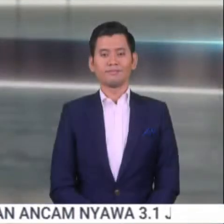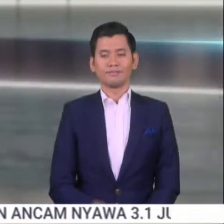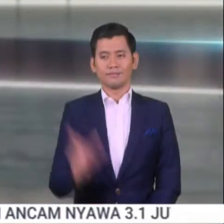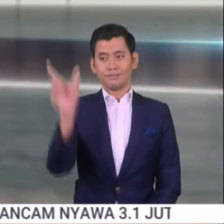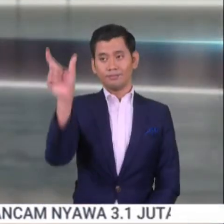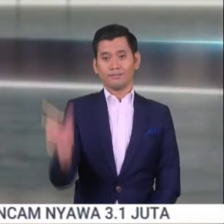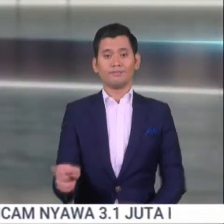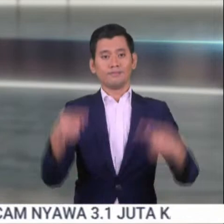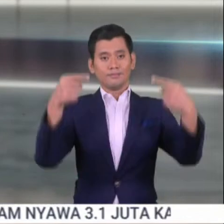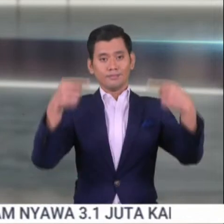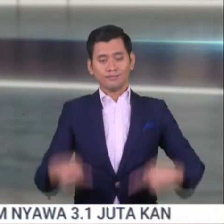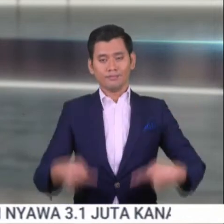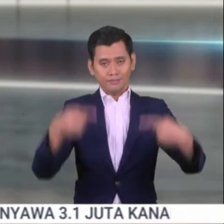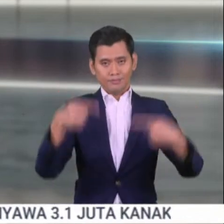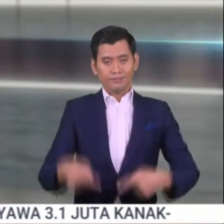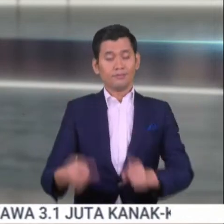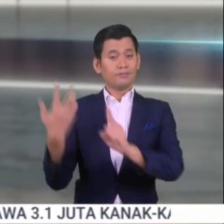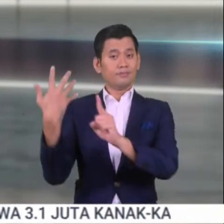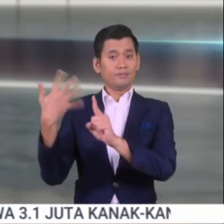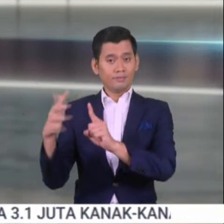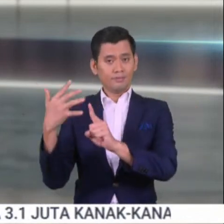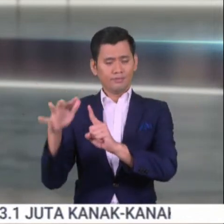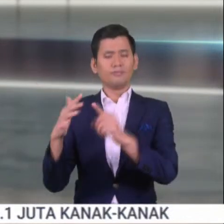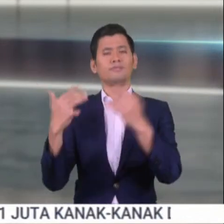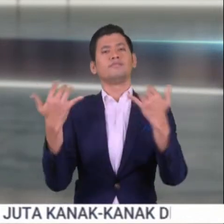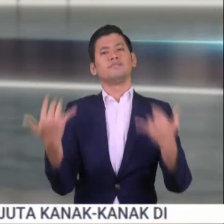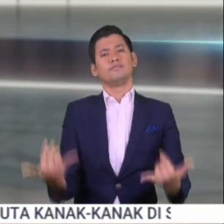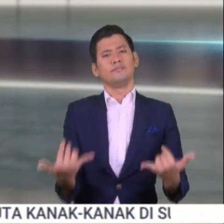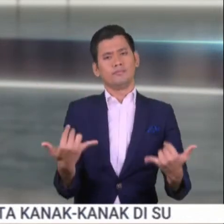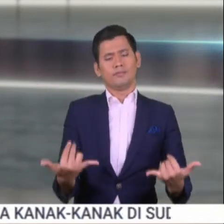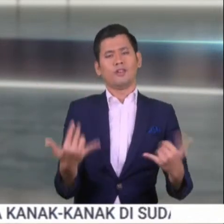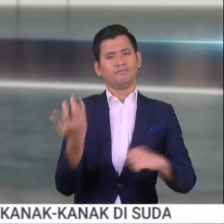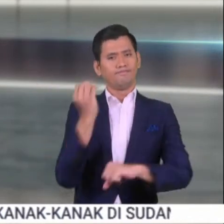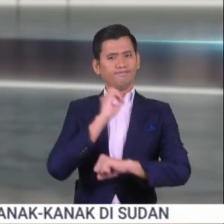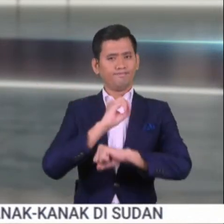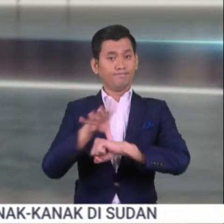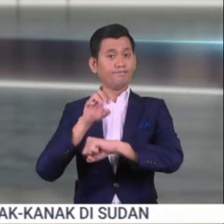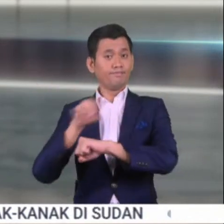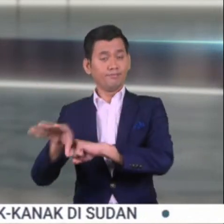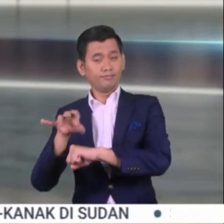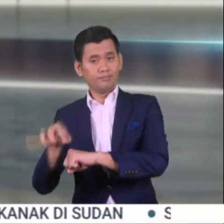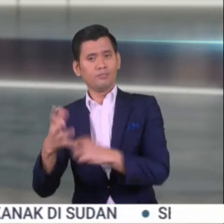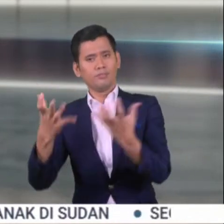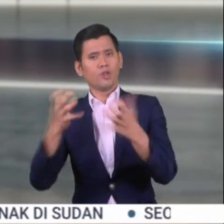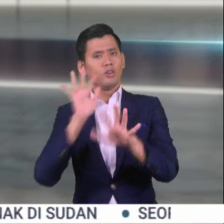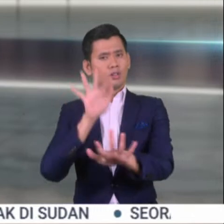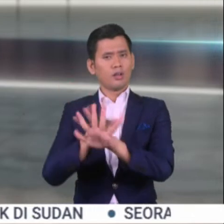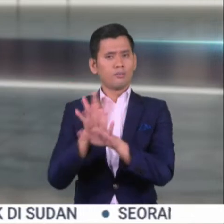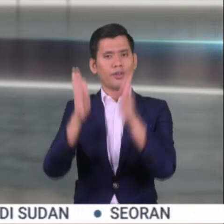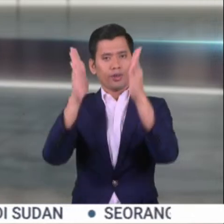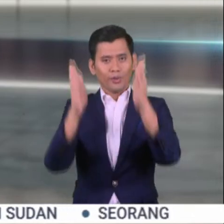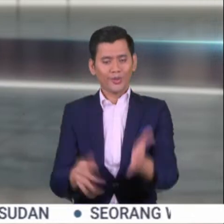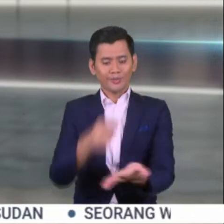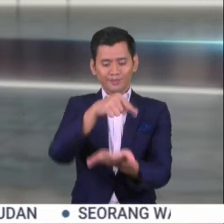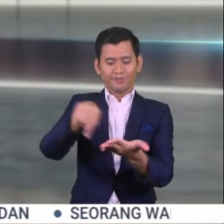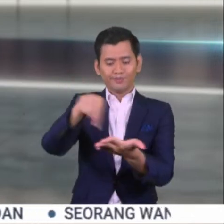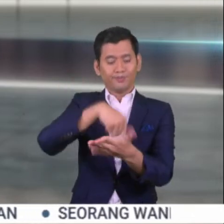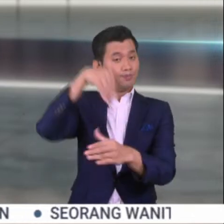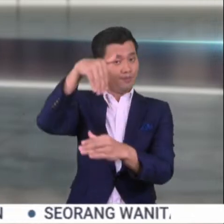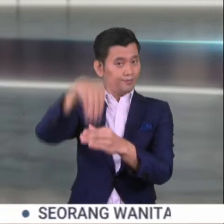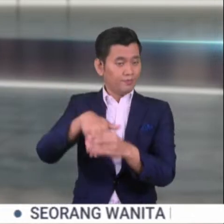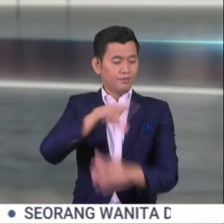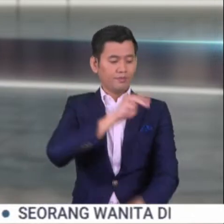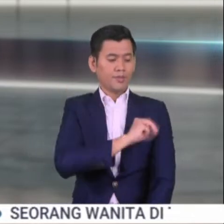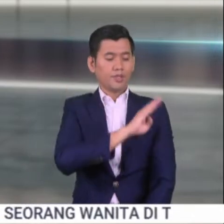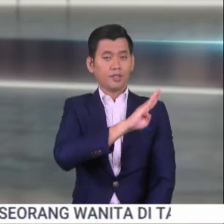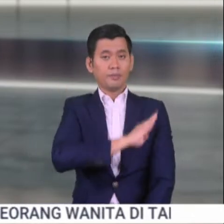Calon bertanding PRU DUN ke-15 terus menggerakkan jentera kempen bagi memenangi hati pengundi. Pagi tadi, Menteri Besar Negeri Sembilan, Dato' Sri